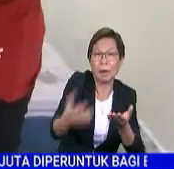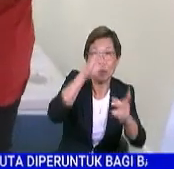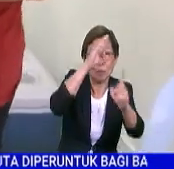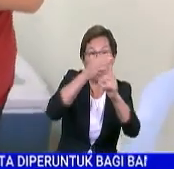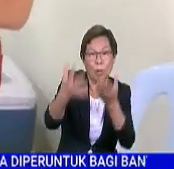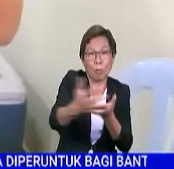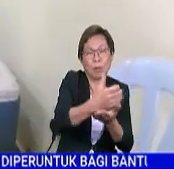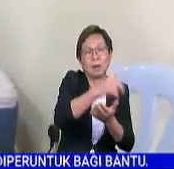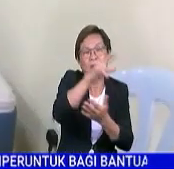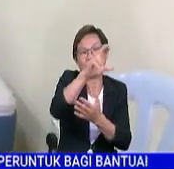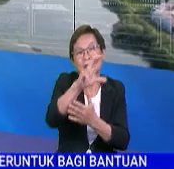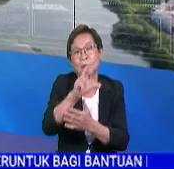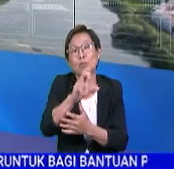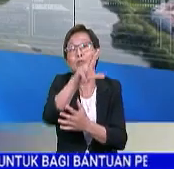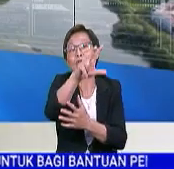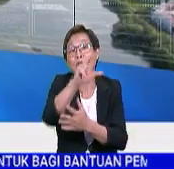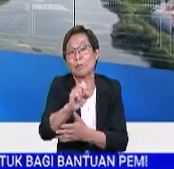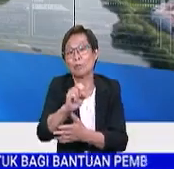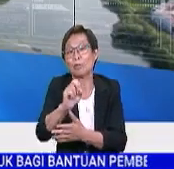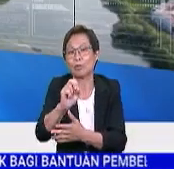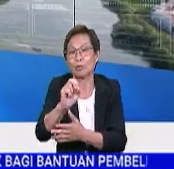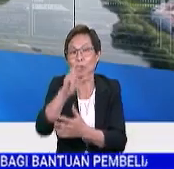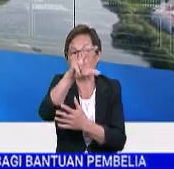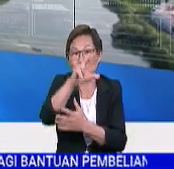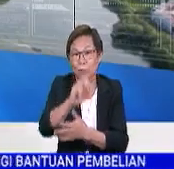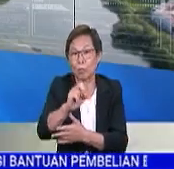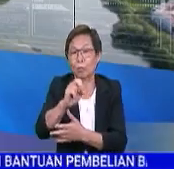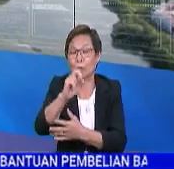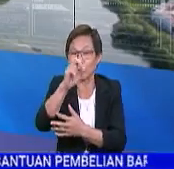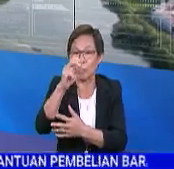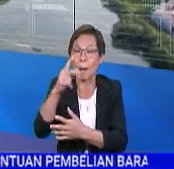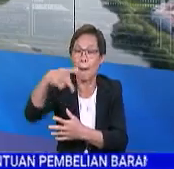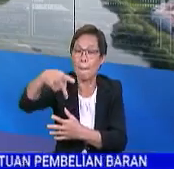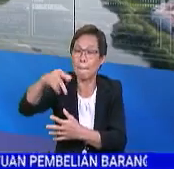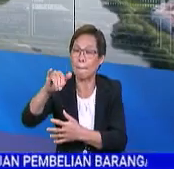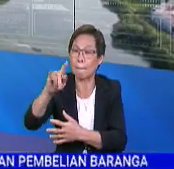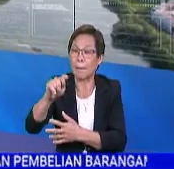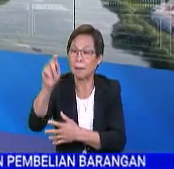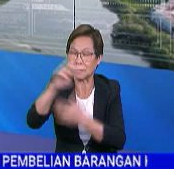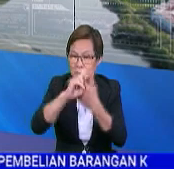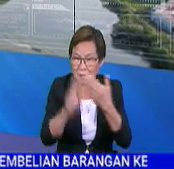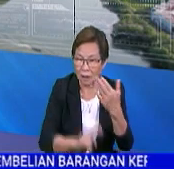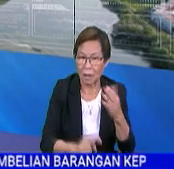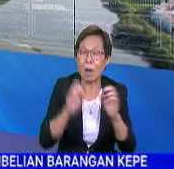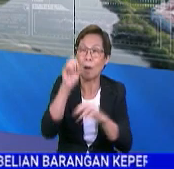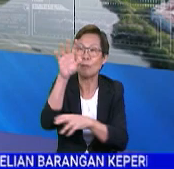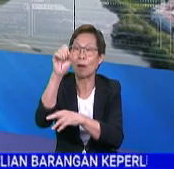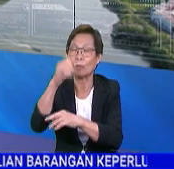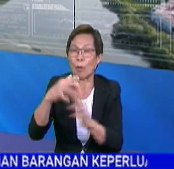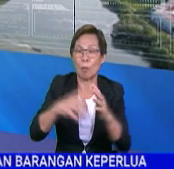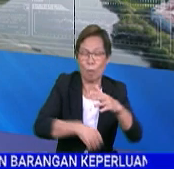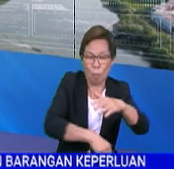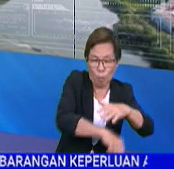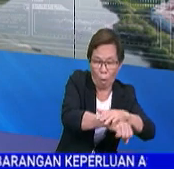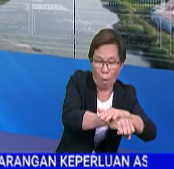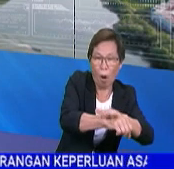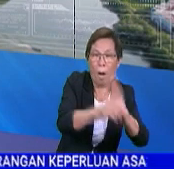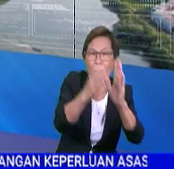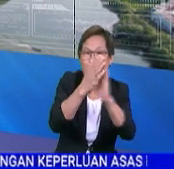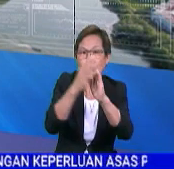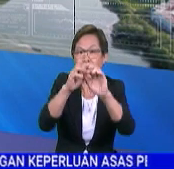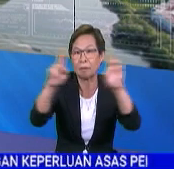30 PIN darah karnival Tunas asas bola sepak Tabs Bandar Raya Kota Kinabalu terus